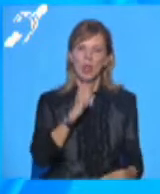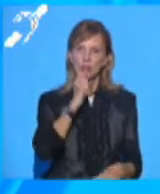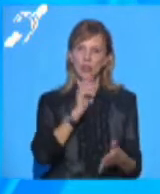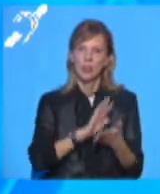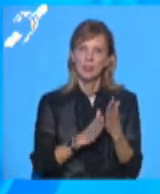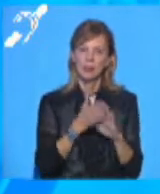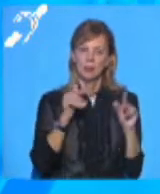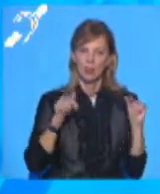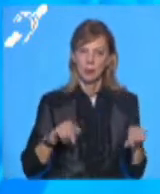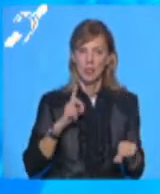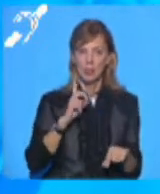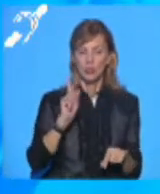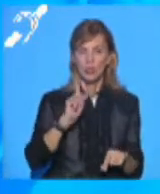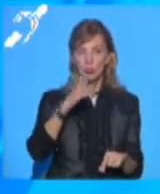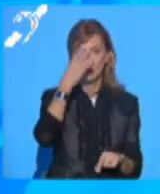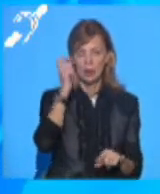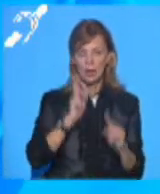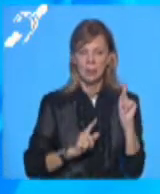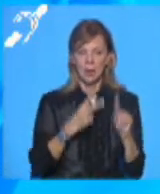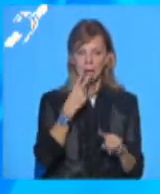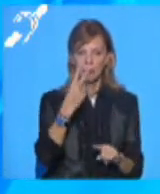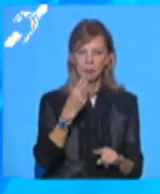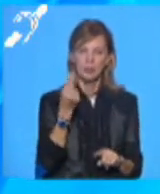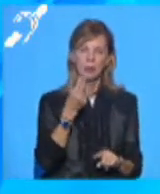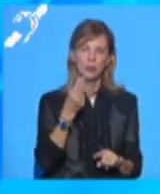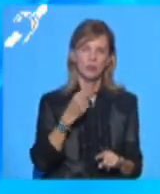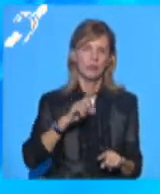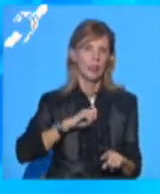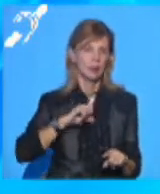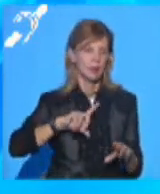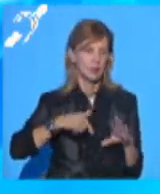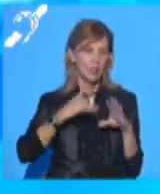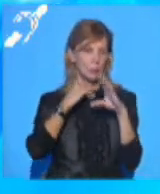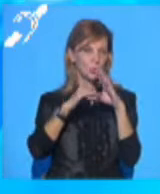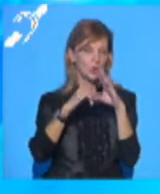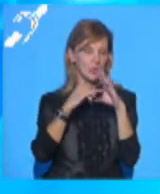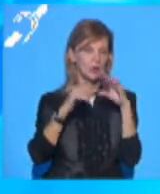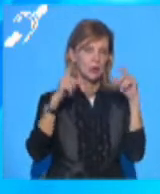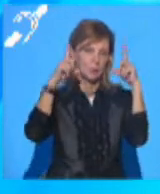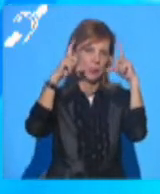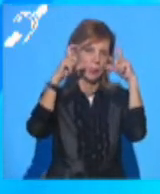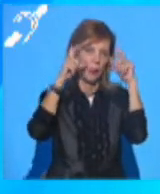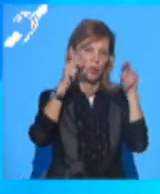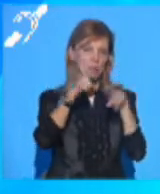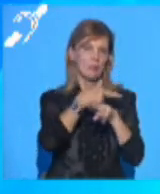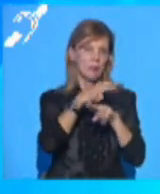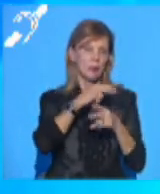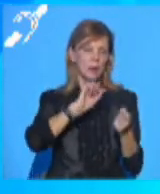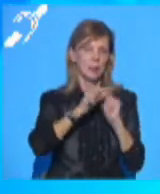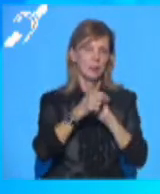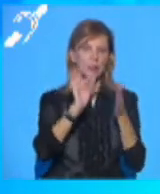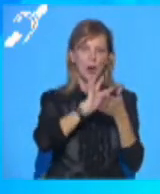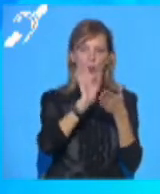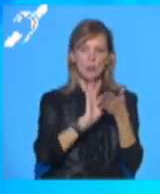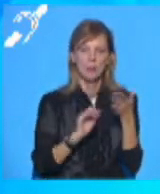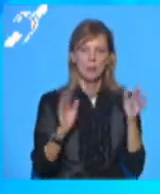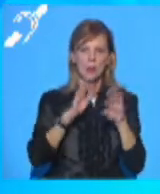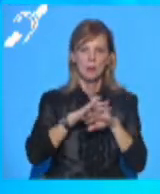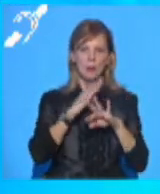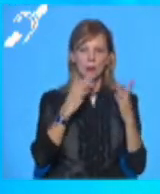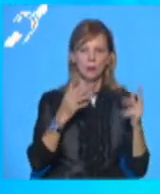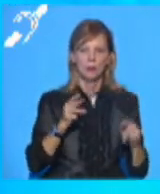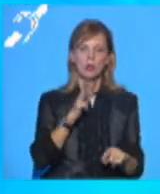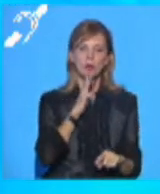Telejurnalul a ajuns la final, însă dacă sunteți martorii unor evenimente care pot deveni o știre, ne puteți trimite imagini și informații pe numărul de WhatsApp